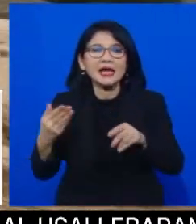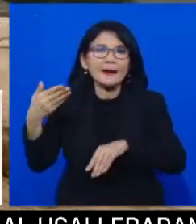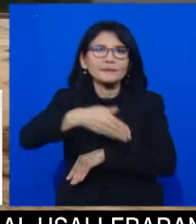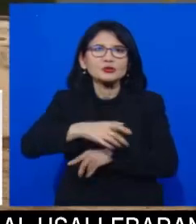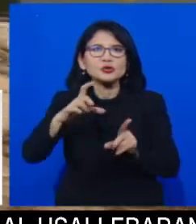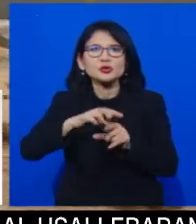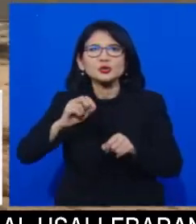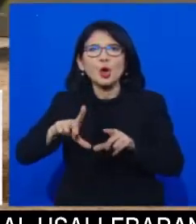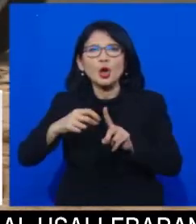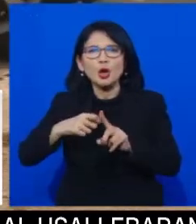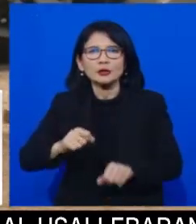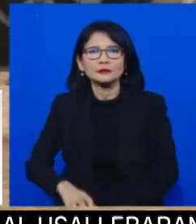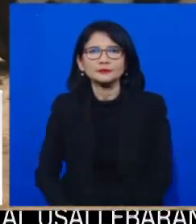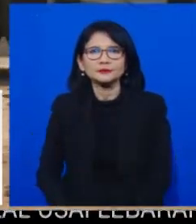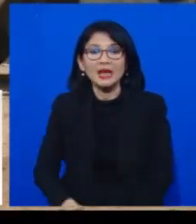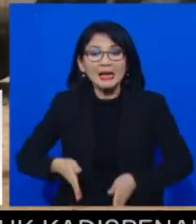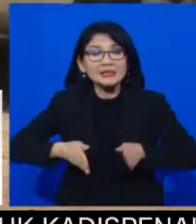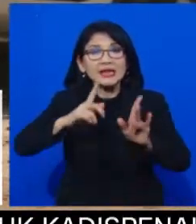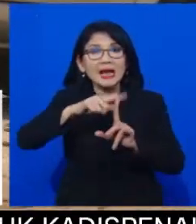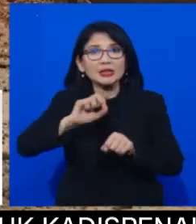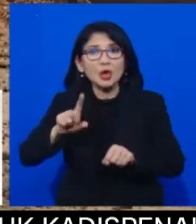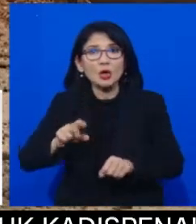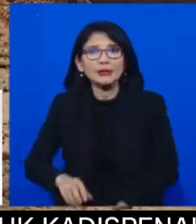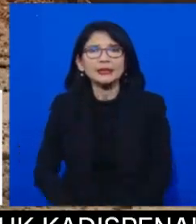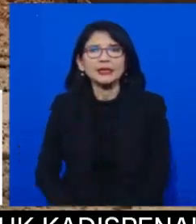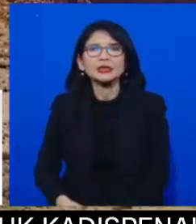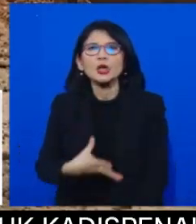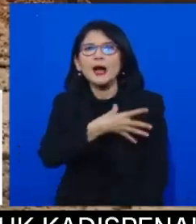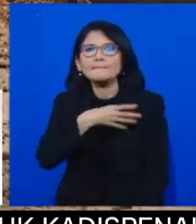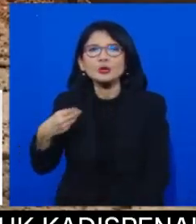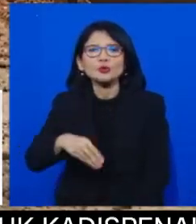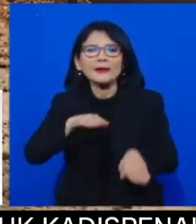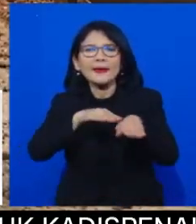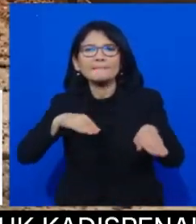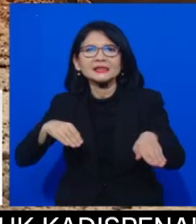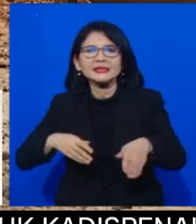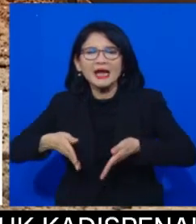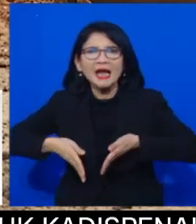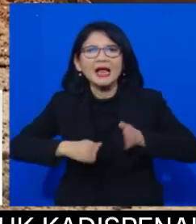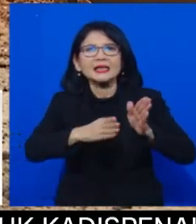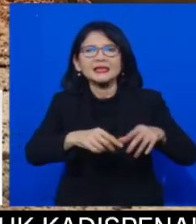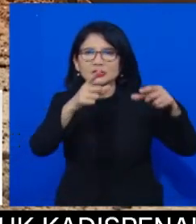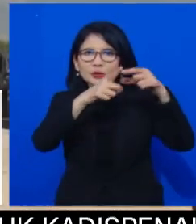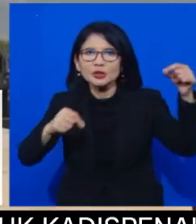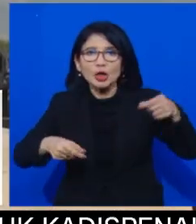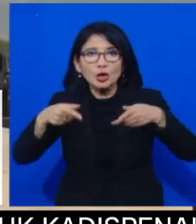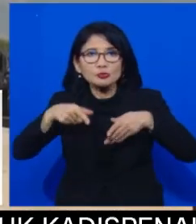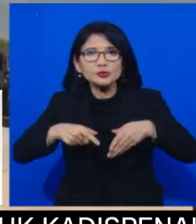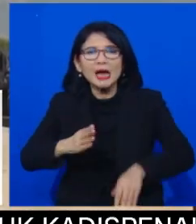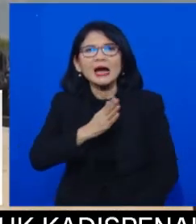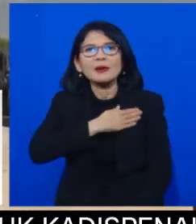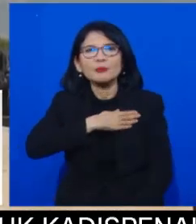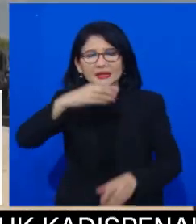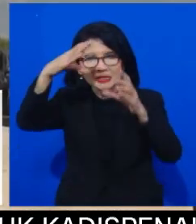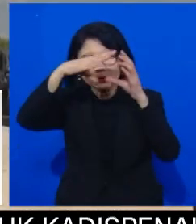merawan pengoperasian jalan tol ini akan memecah kemacetan di Jalan Lintas Sumatera khususnya dari Kabupaten Simalungun ke arah